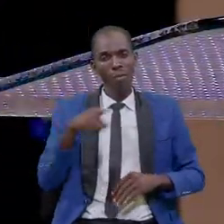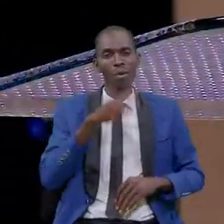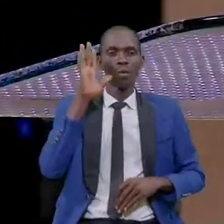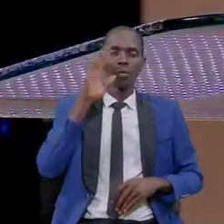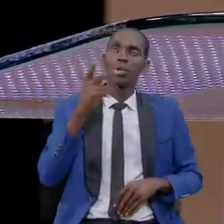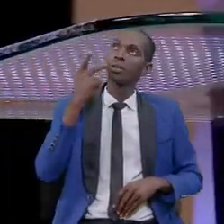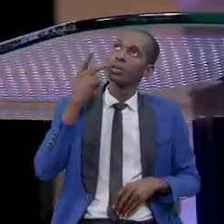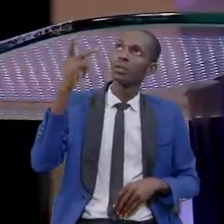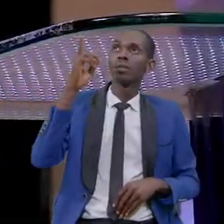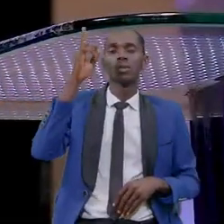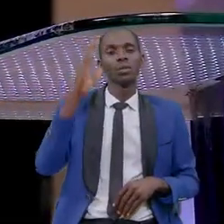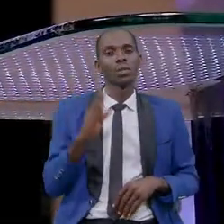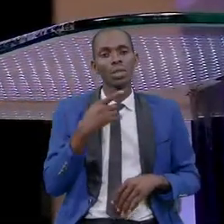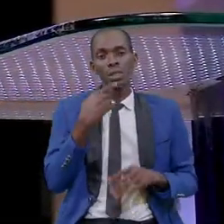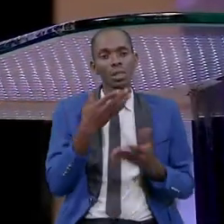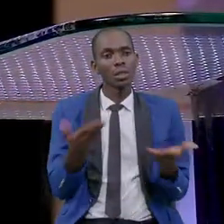Dieu.